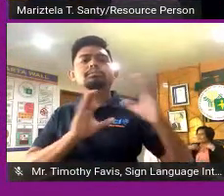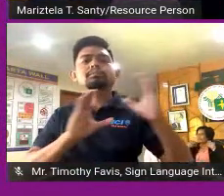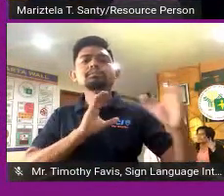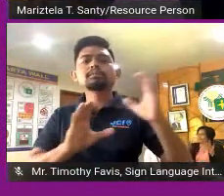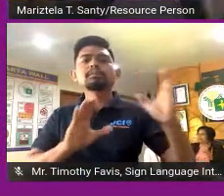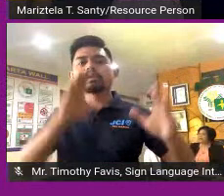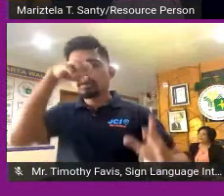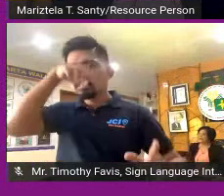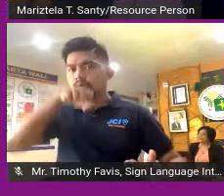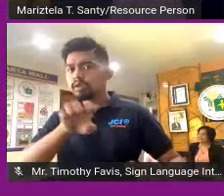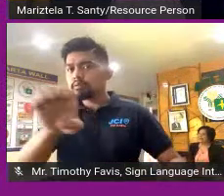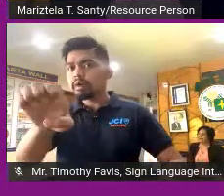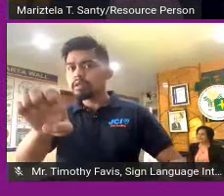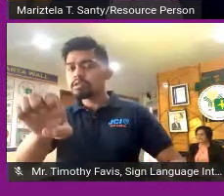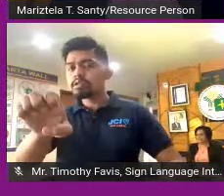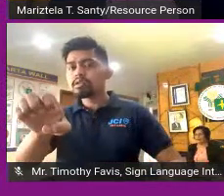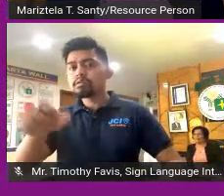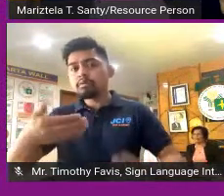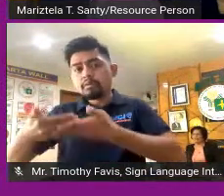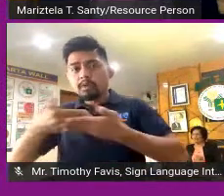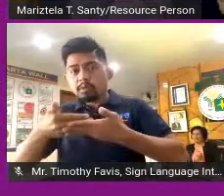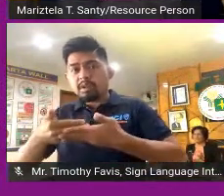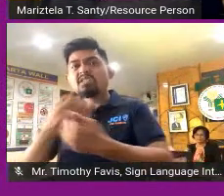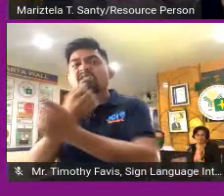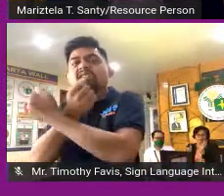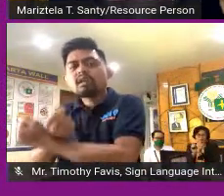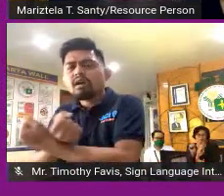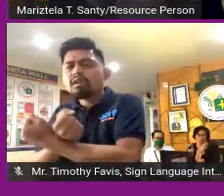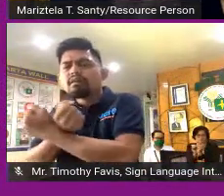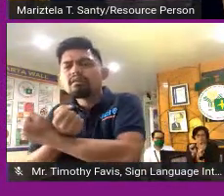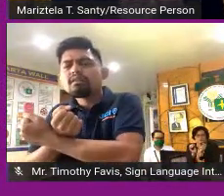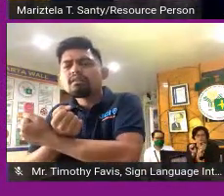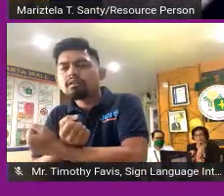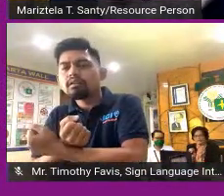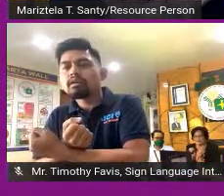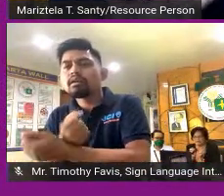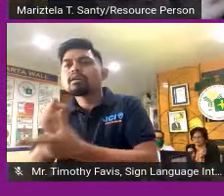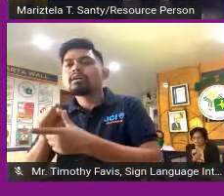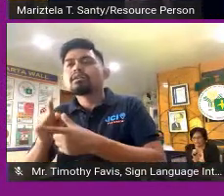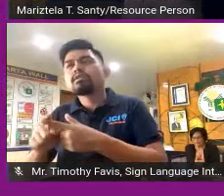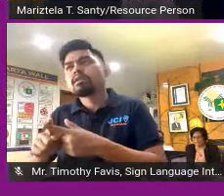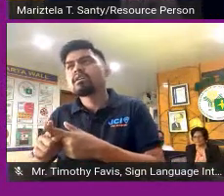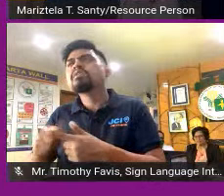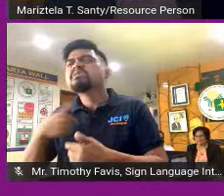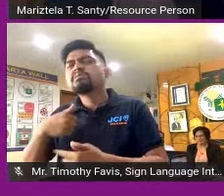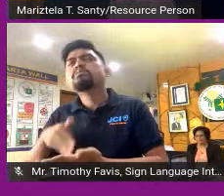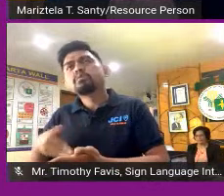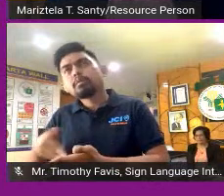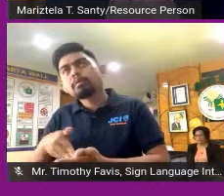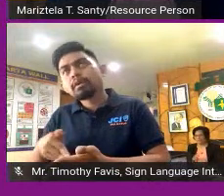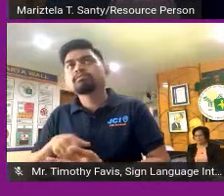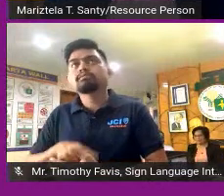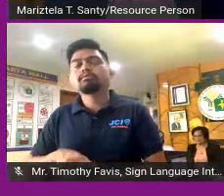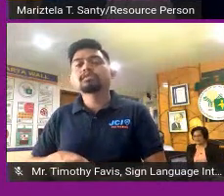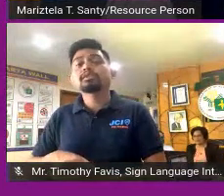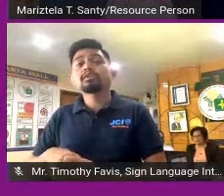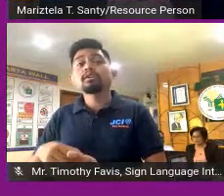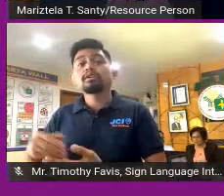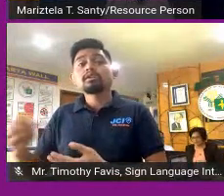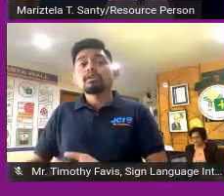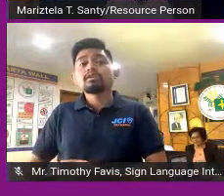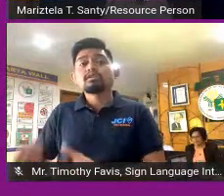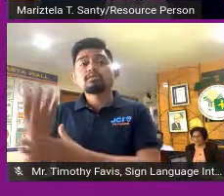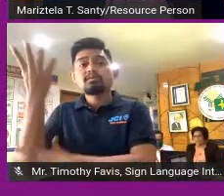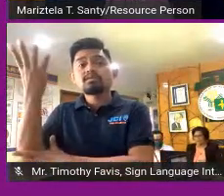hanggang nakalakihan niya na, hindi niya alam na kaya niya pala yung alisin yung tali. Parehas din yan sa